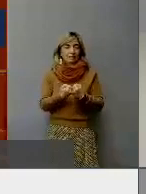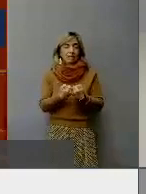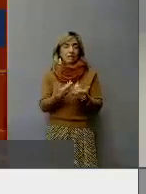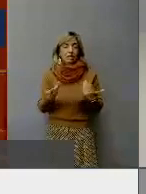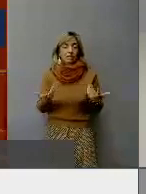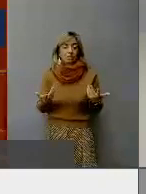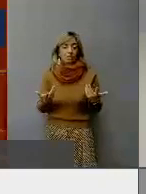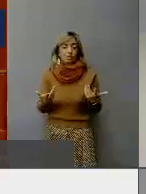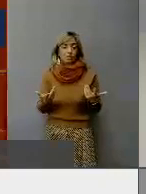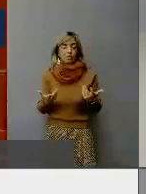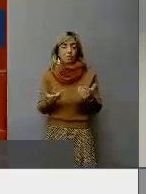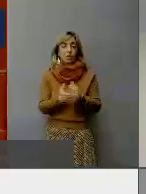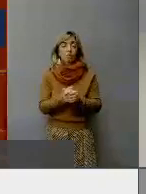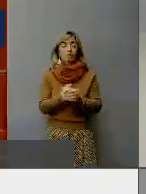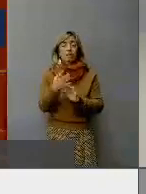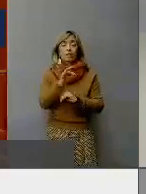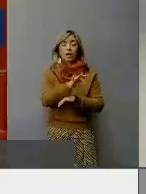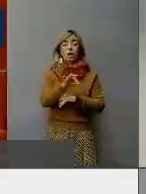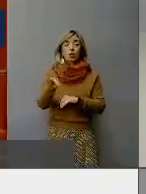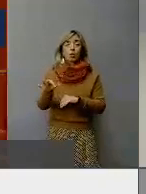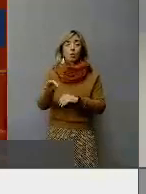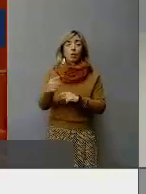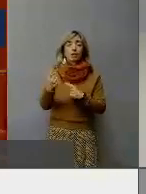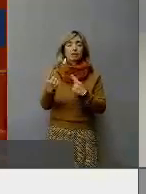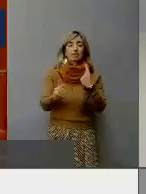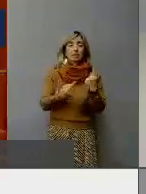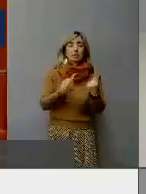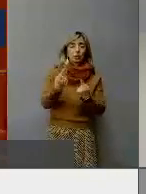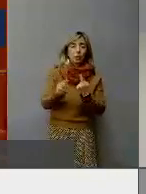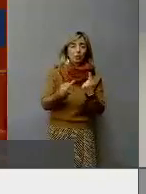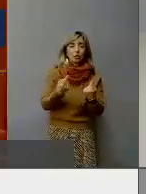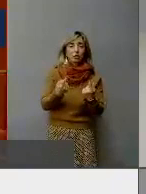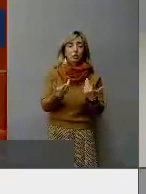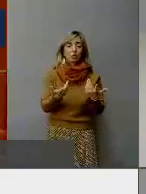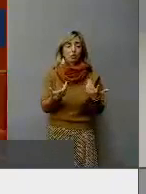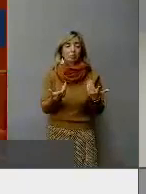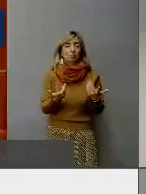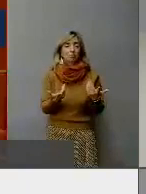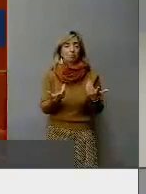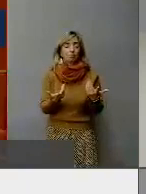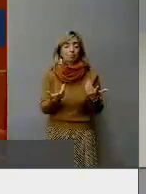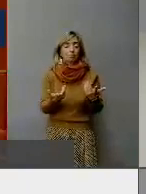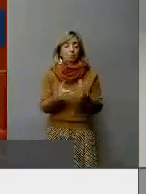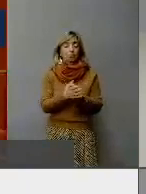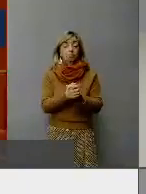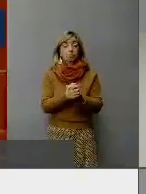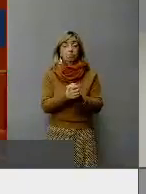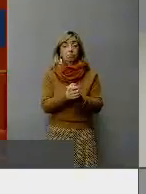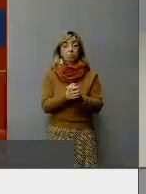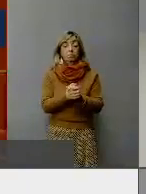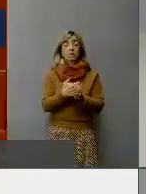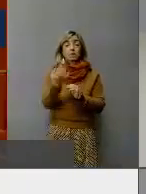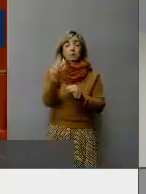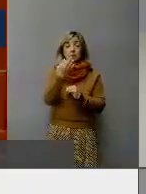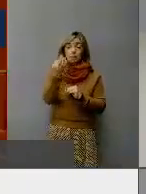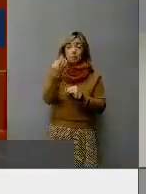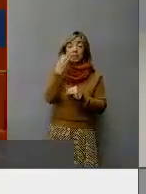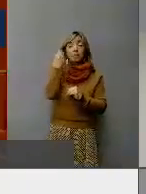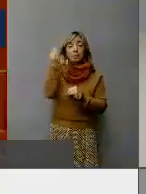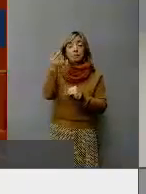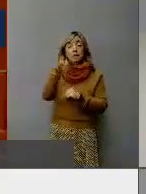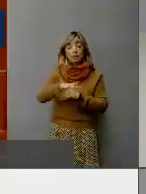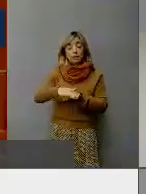nel suo complesso perché in alcune realtà vivere proprio sulla soglia bene che si possa pensare a degli spazi fruibili